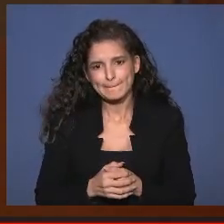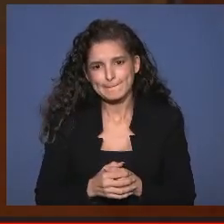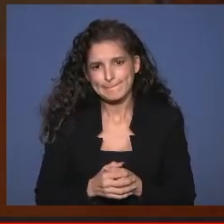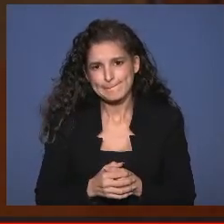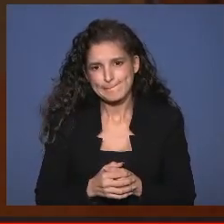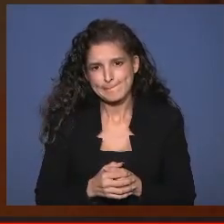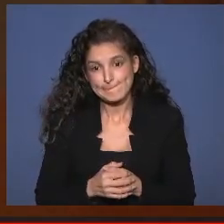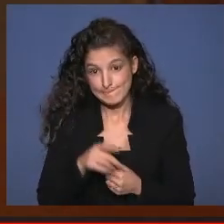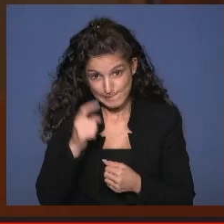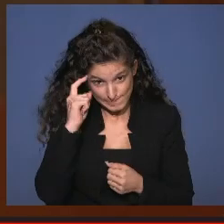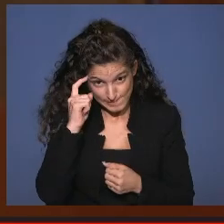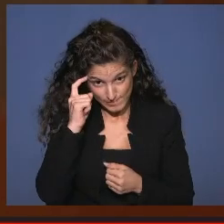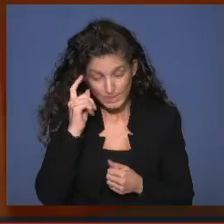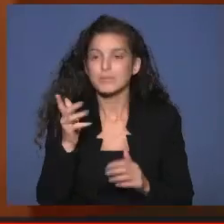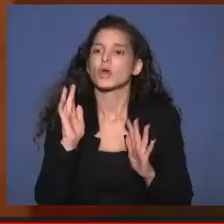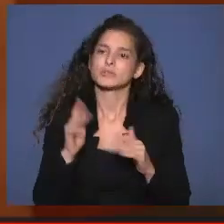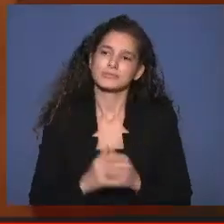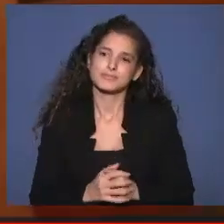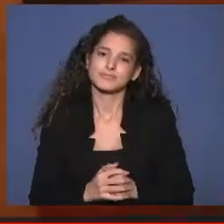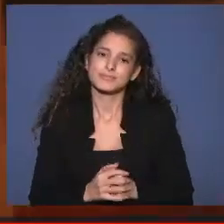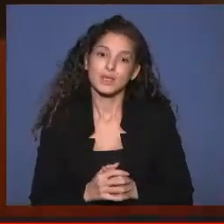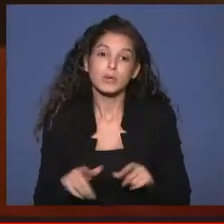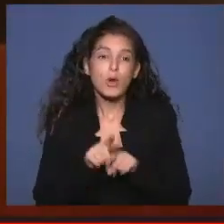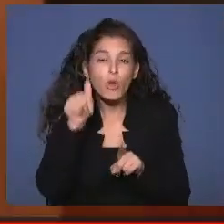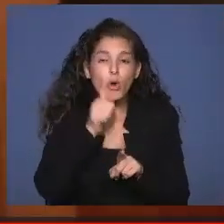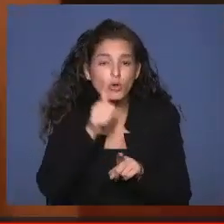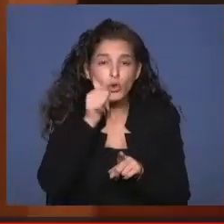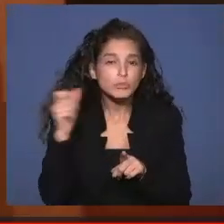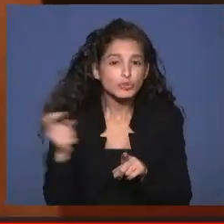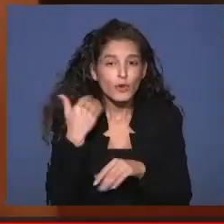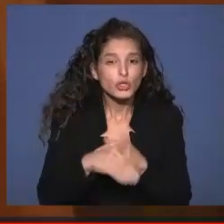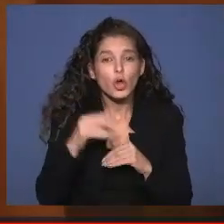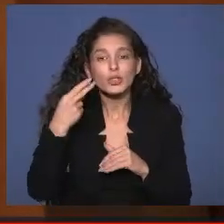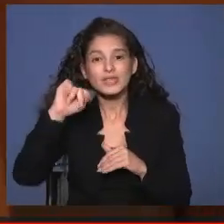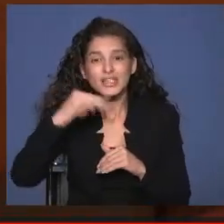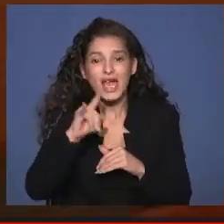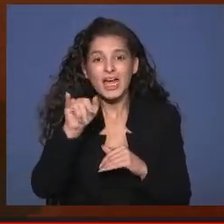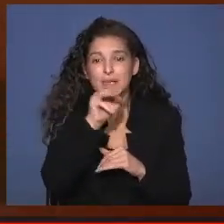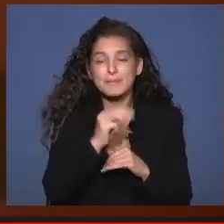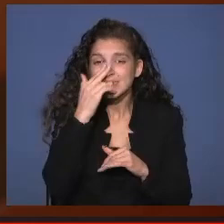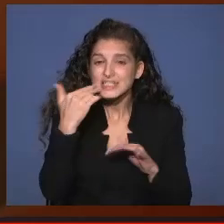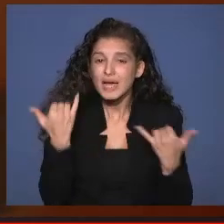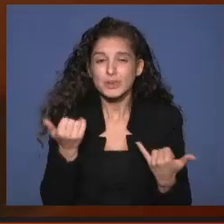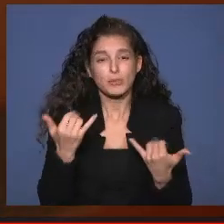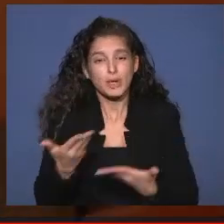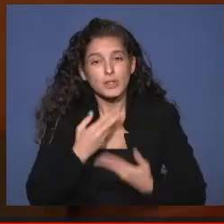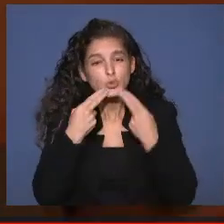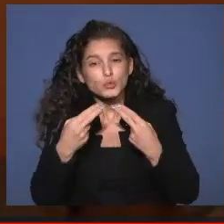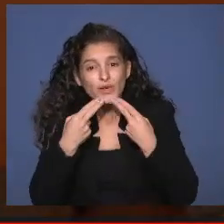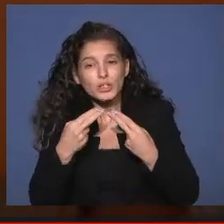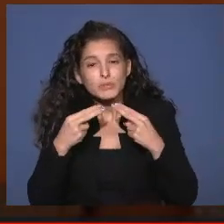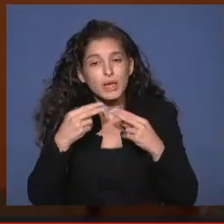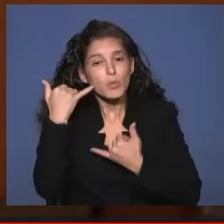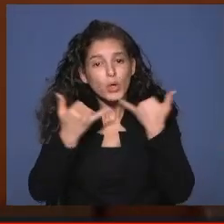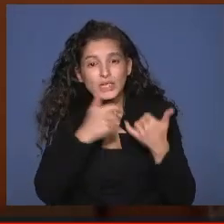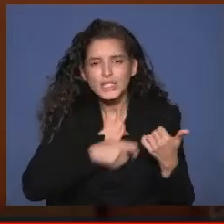ביי. היא דואגת. מאוד. כמו בכל יום, בשבוע האחרון, הודיה חיים מנסה גם היום לקבל תשובות ממוקד העירייה.